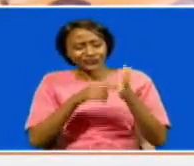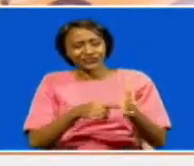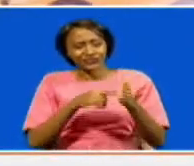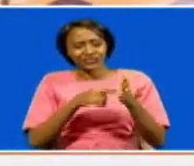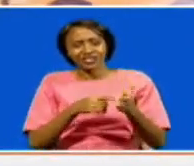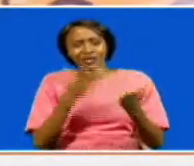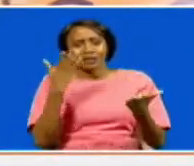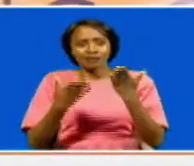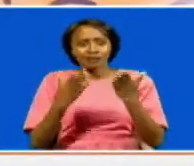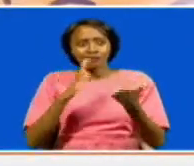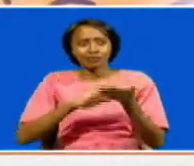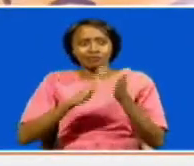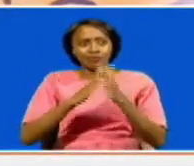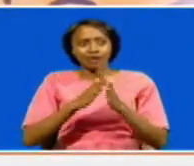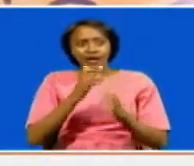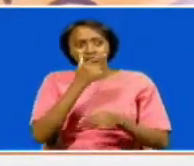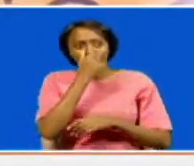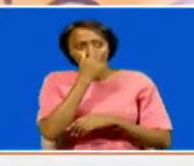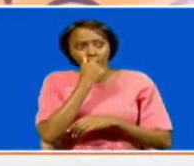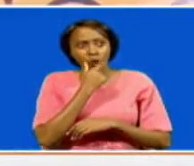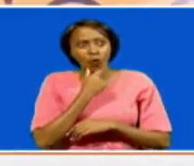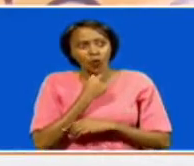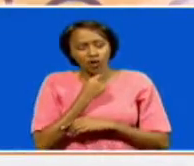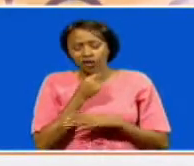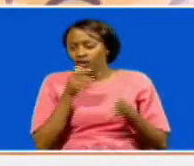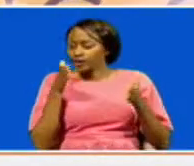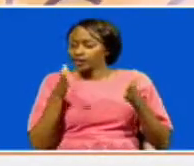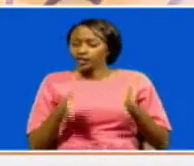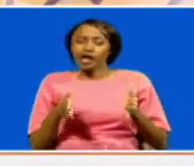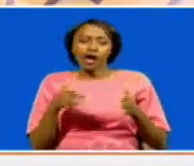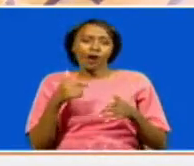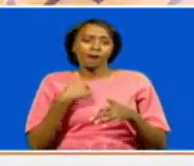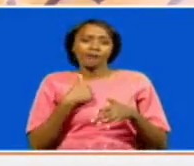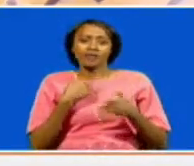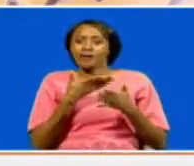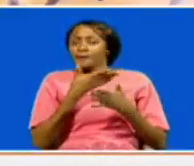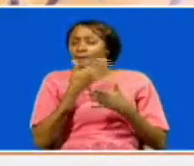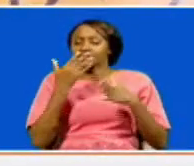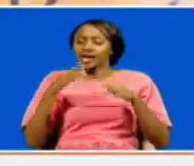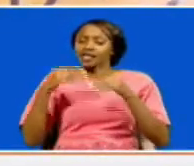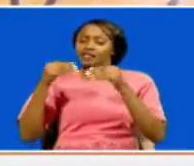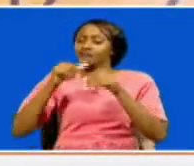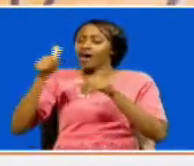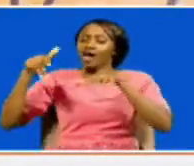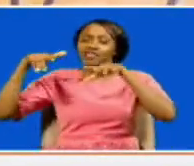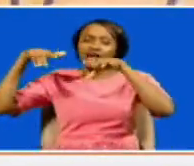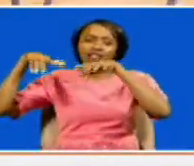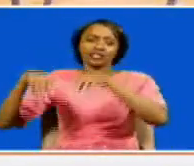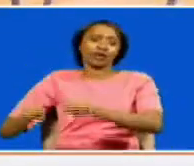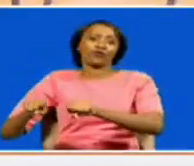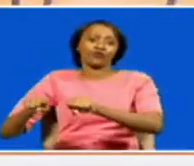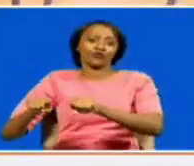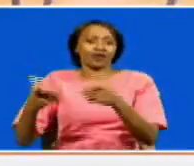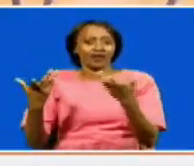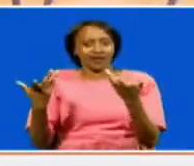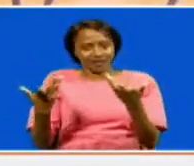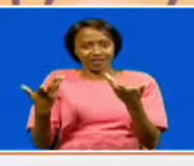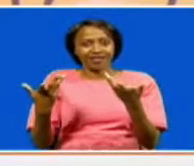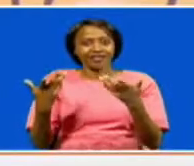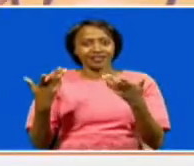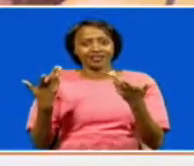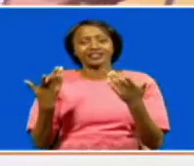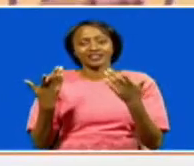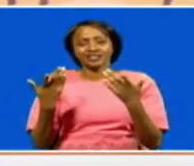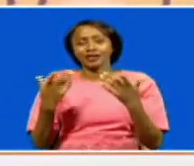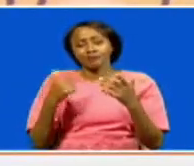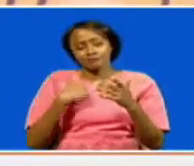they begin to say, "Oh, you know, I have not arranged a succession plan. I need another 2 years extension so that I can